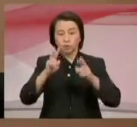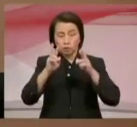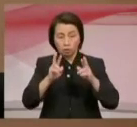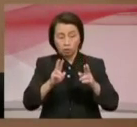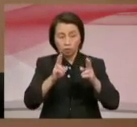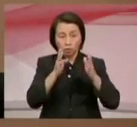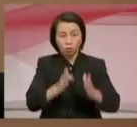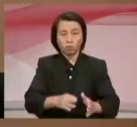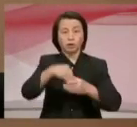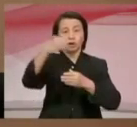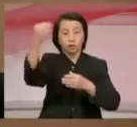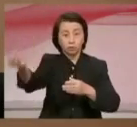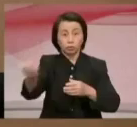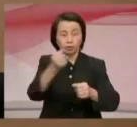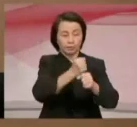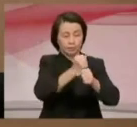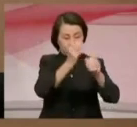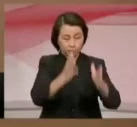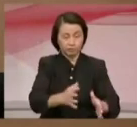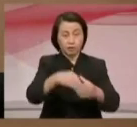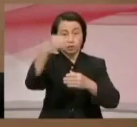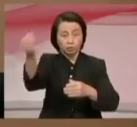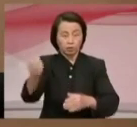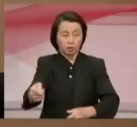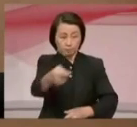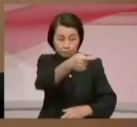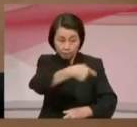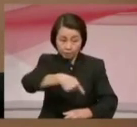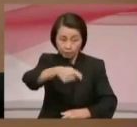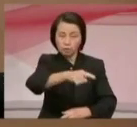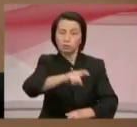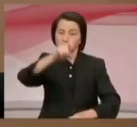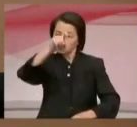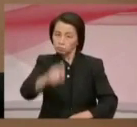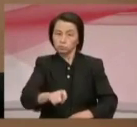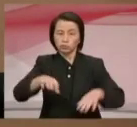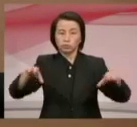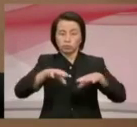ini, pekerja-pekerja warga asing ini, mereka perlu menjalani